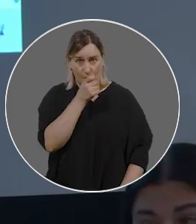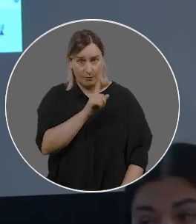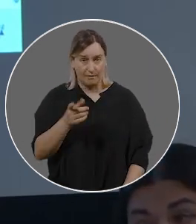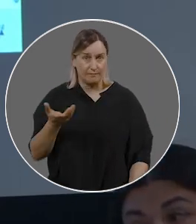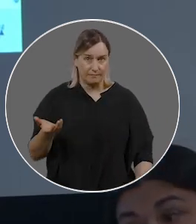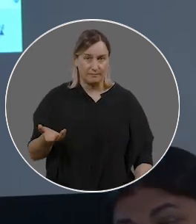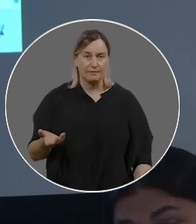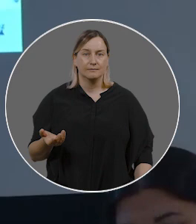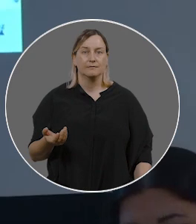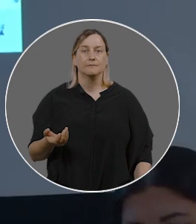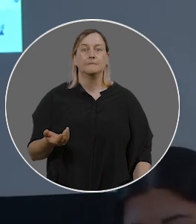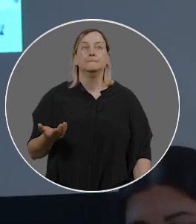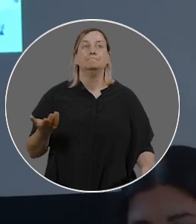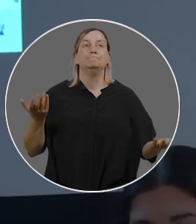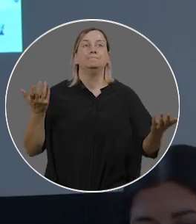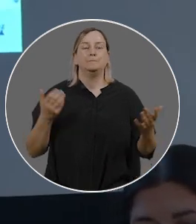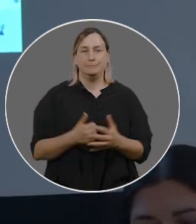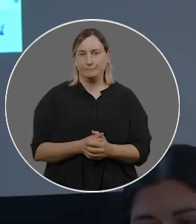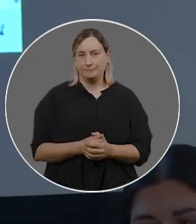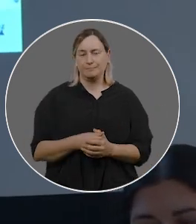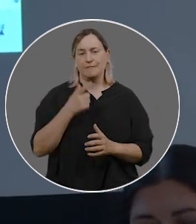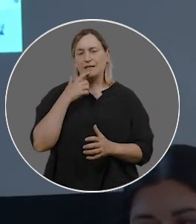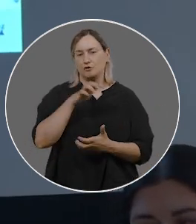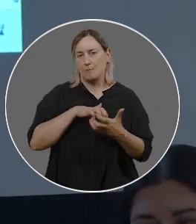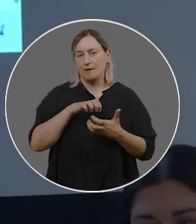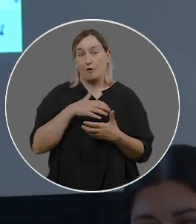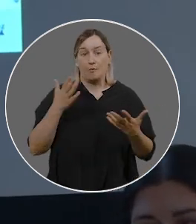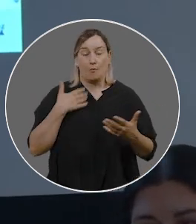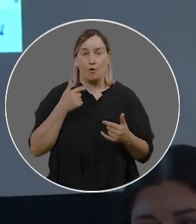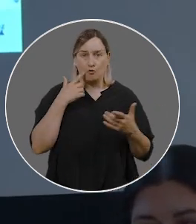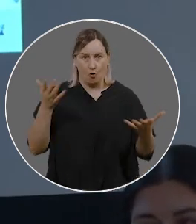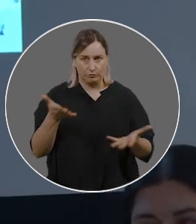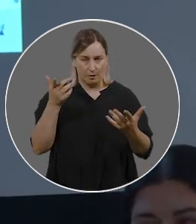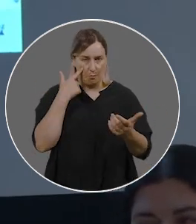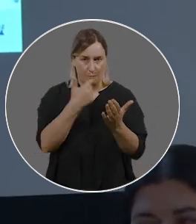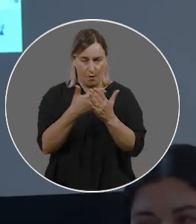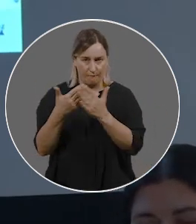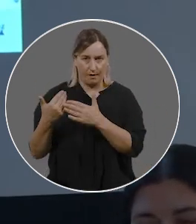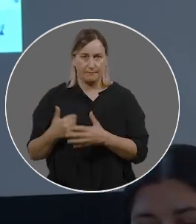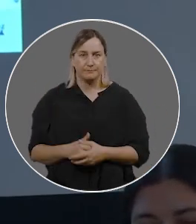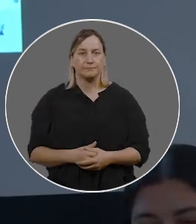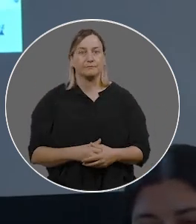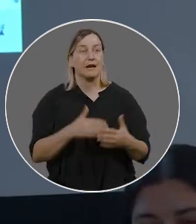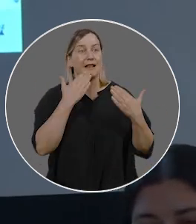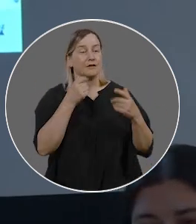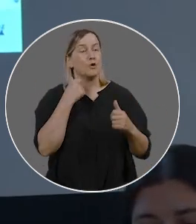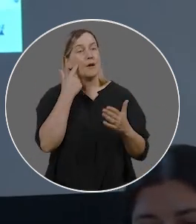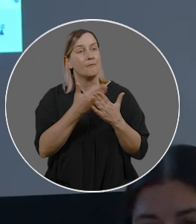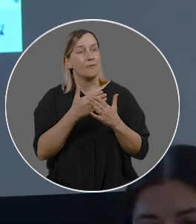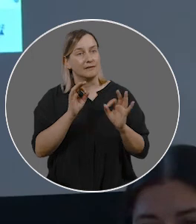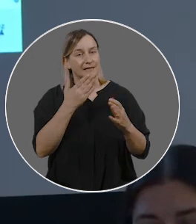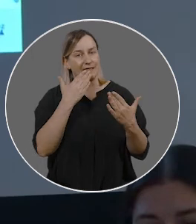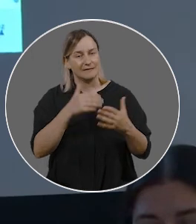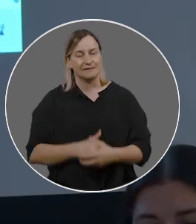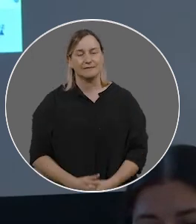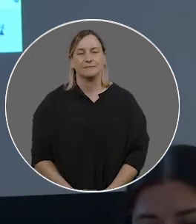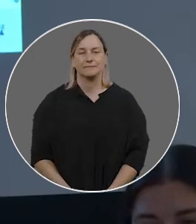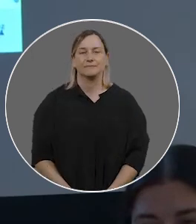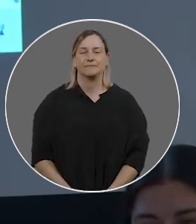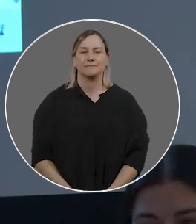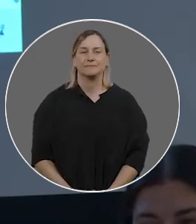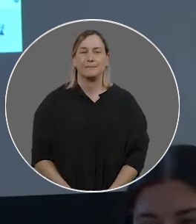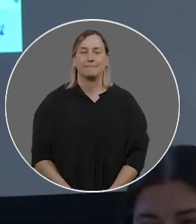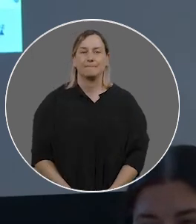llavors és complicat, però bueno, jo sí que us animo a fer proves amb el lector de pantalla. No, és per fer proves, sí, justament. Gràcies, moltes gràcies.